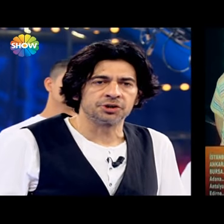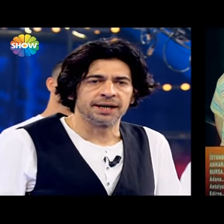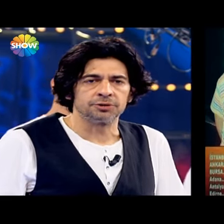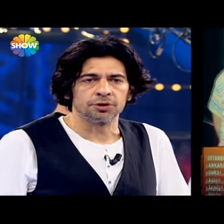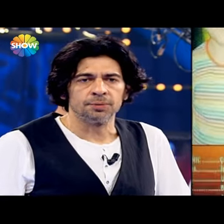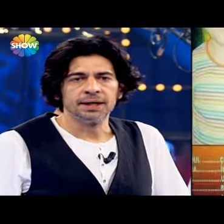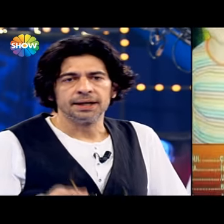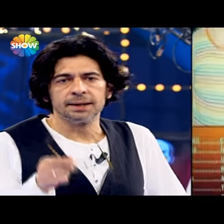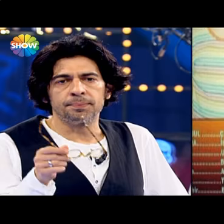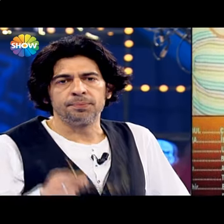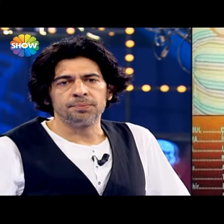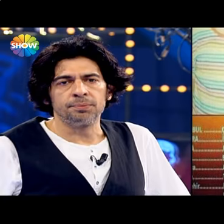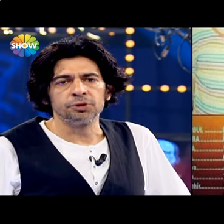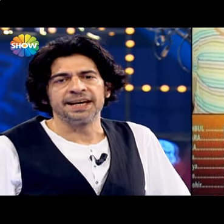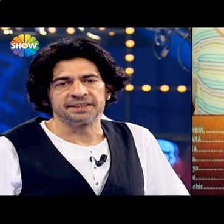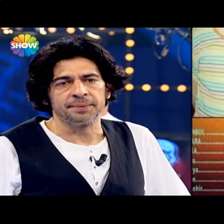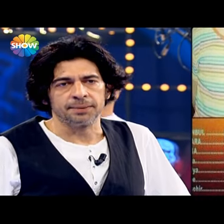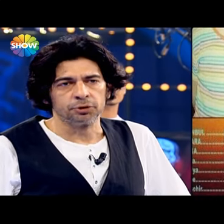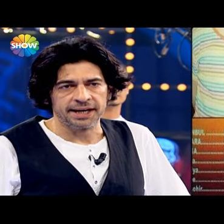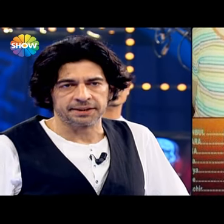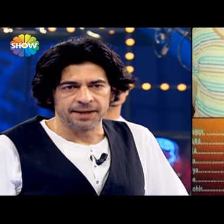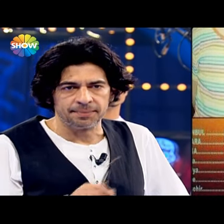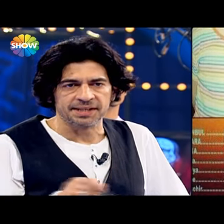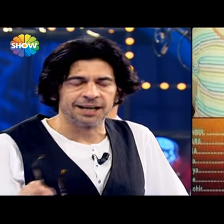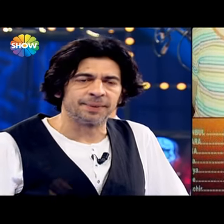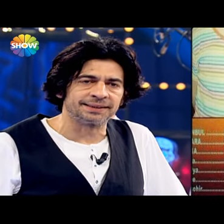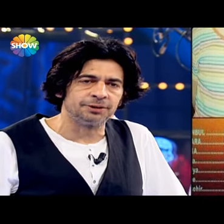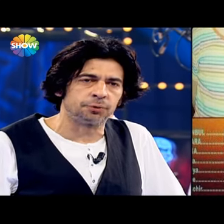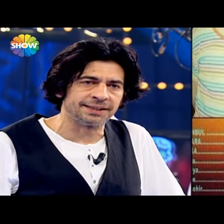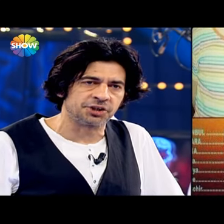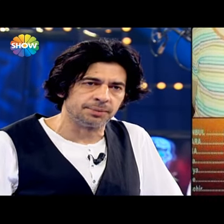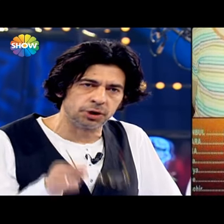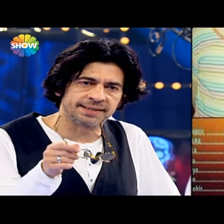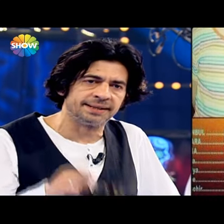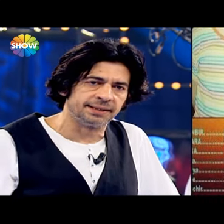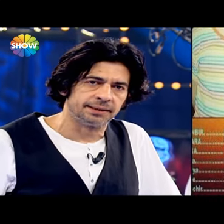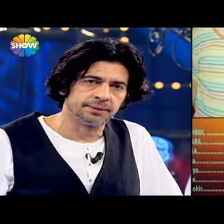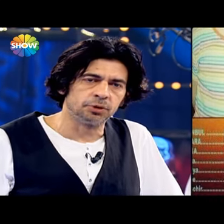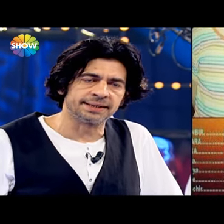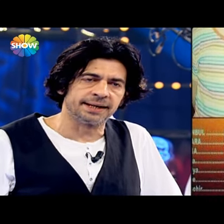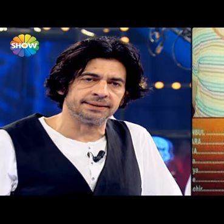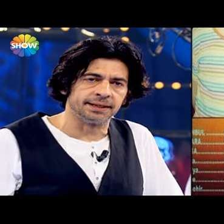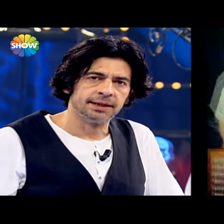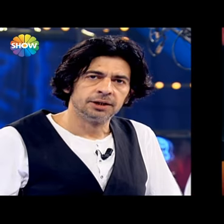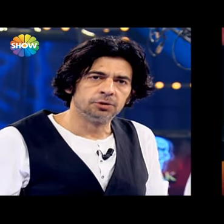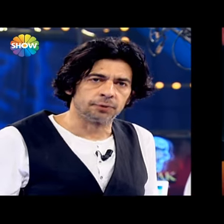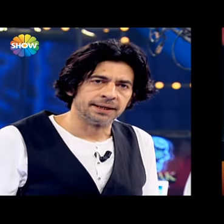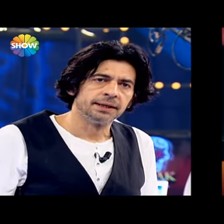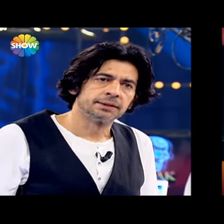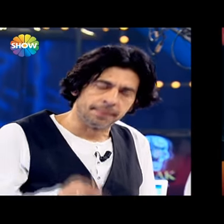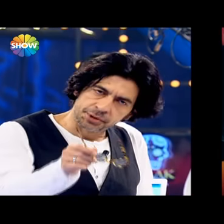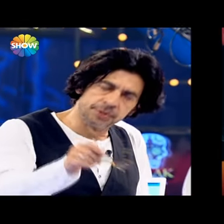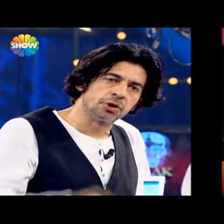Yönetmenime rica ediyorum. Bununla yetinmeyelim, bununla yetinmeyelim. Biz alt banttan lütfen geçelim. Bu yeterli değil, bu yeterli değil.